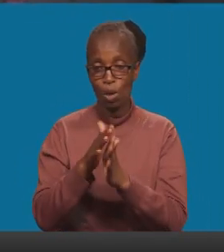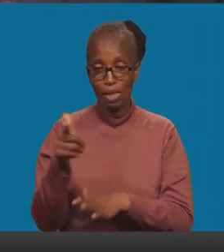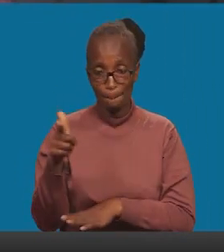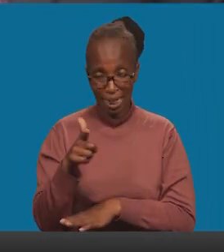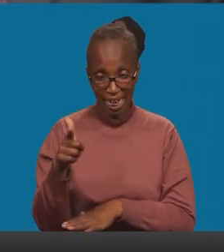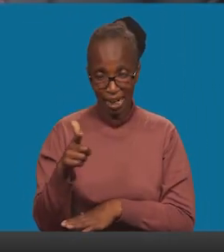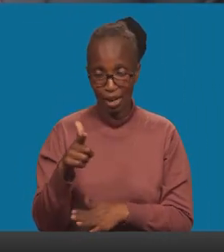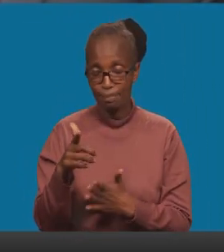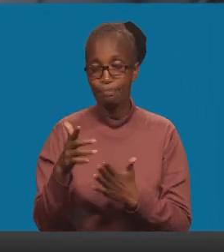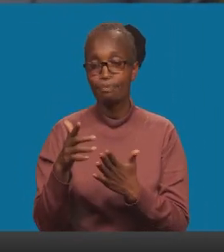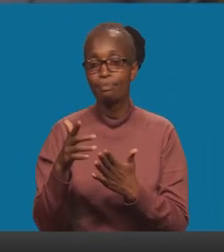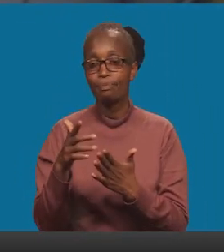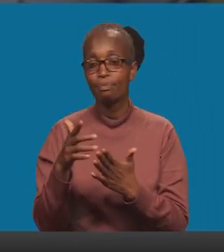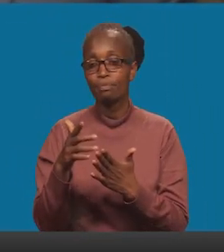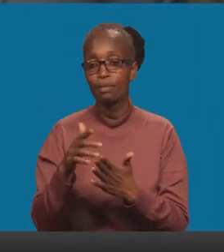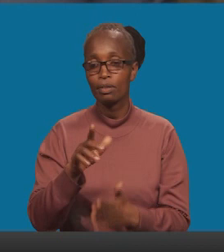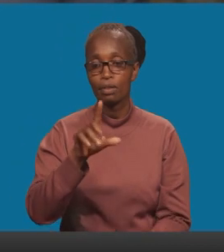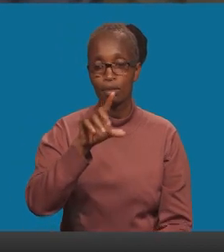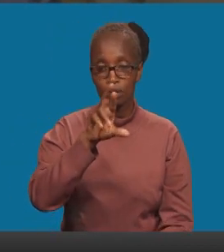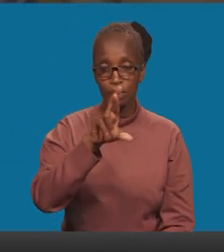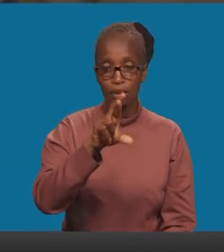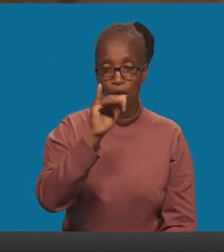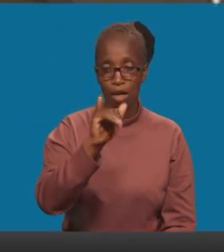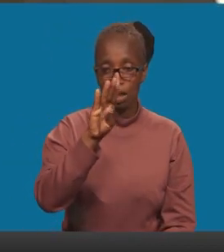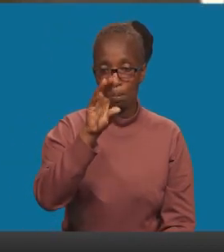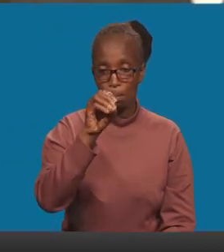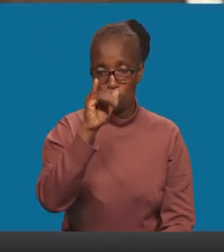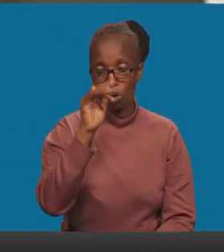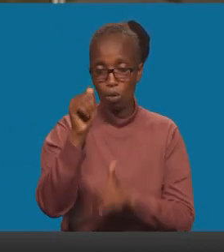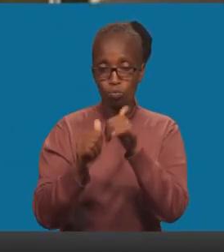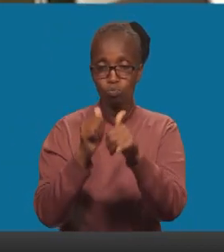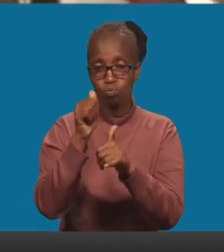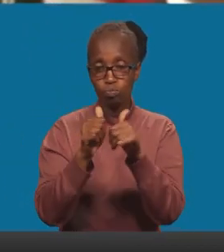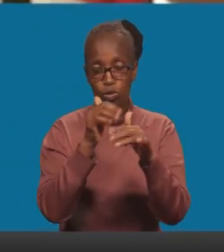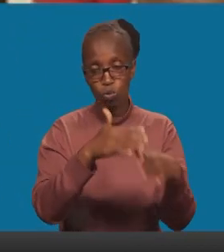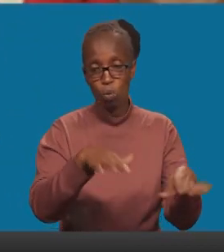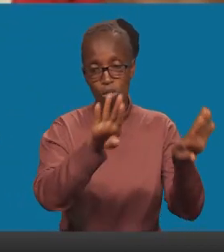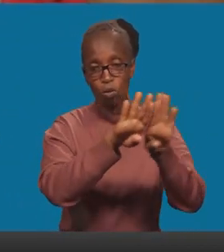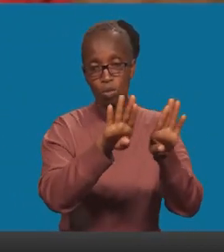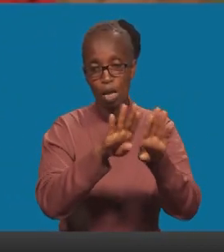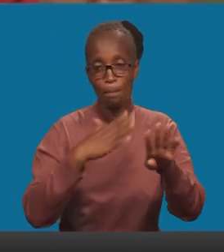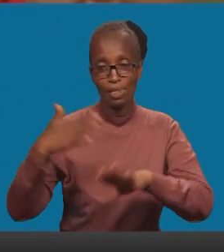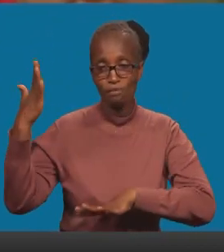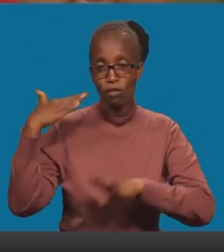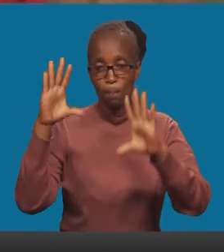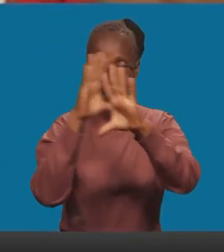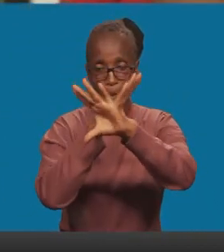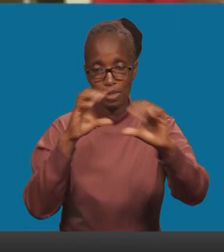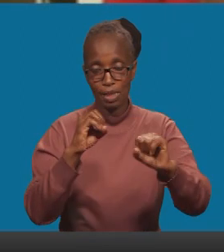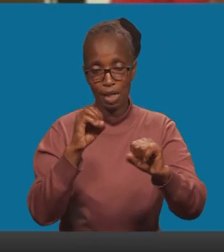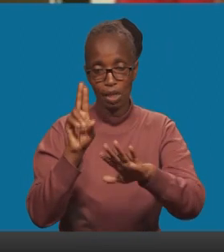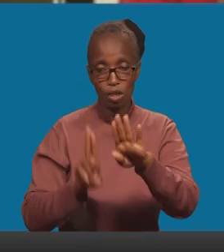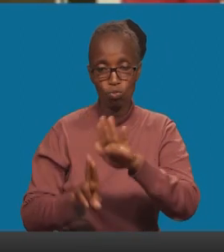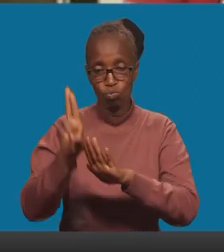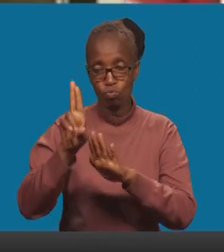Mandera Belet Hawo, Kiungaras Kamboni na Liboi Arar ambayo ilifungwa na utawala wa Rais mstaafu